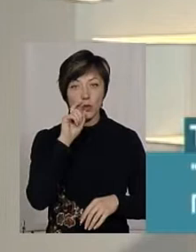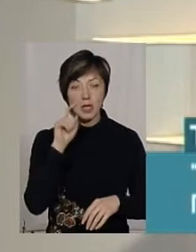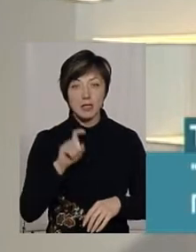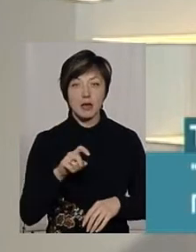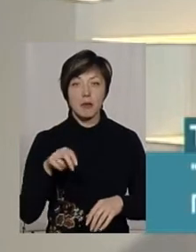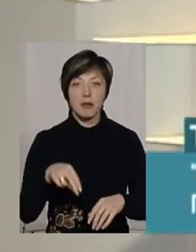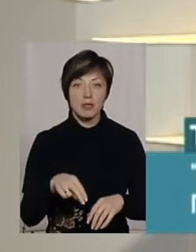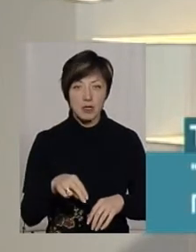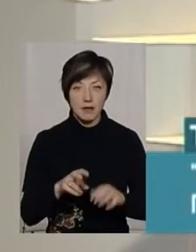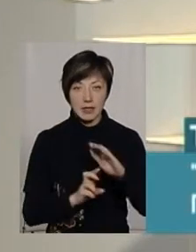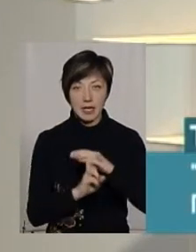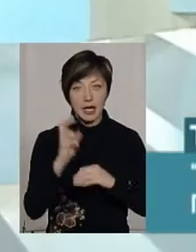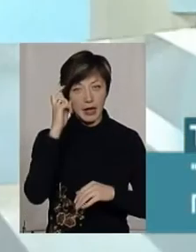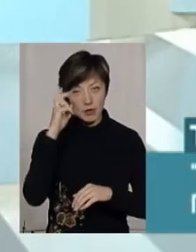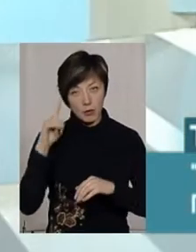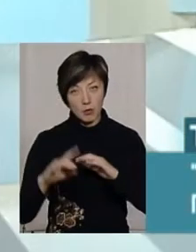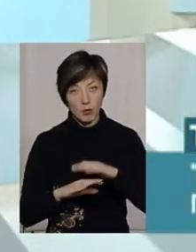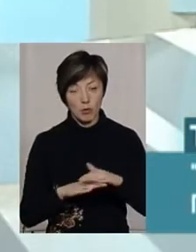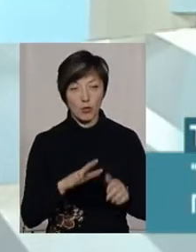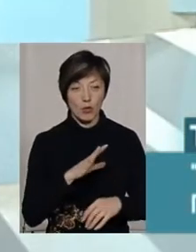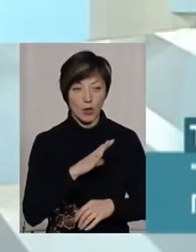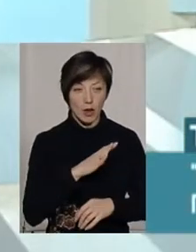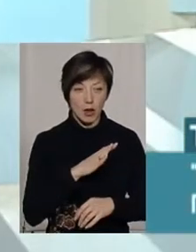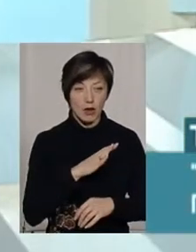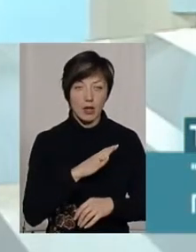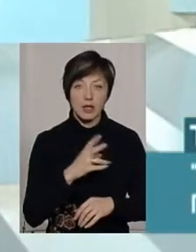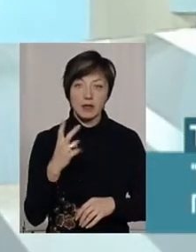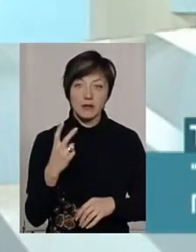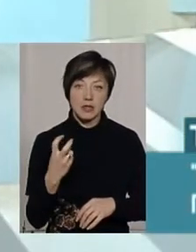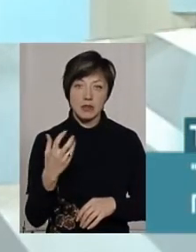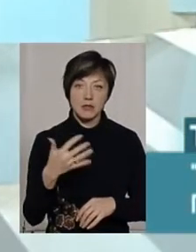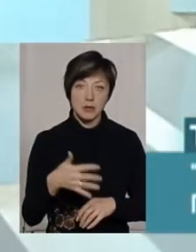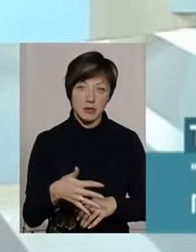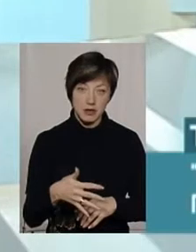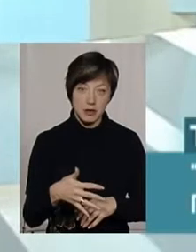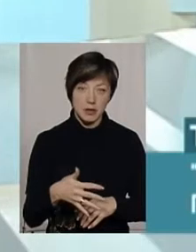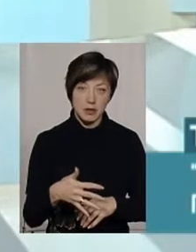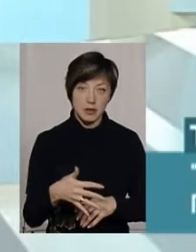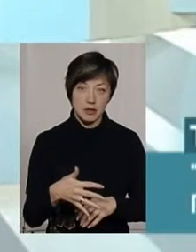Українська православна церква Київського патріархату, яка була, там 250